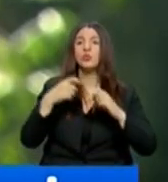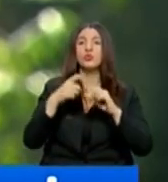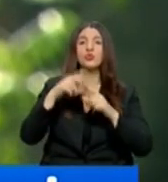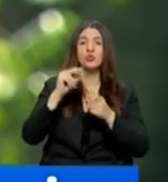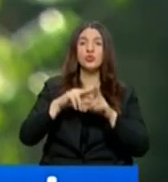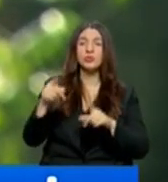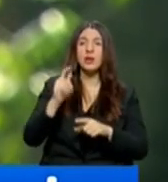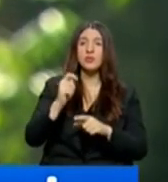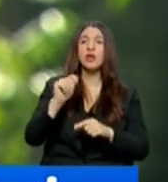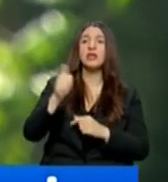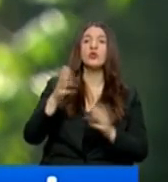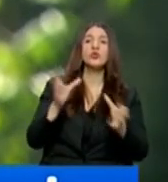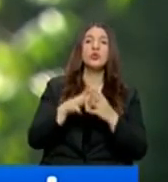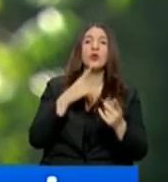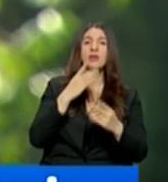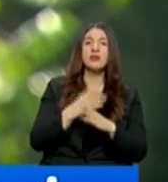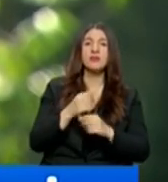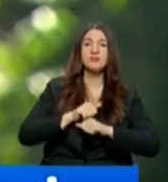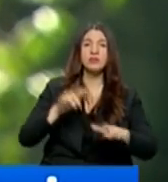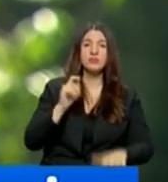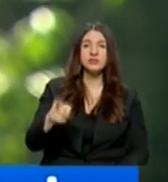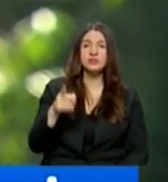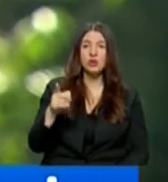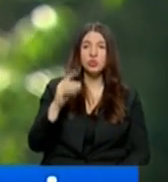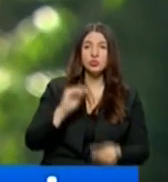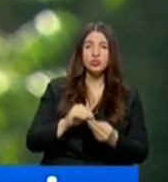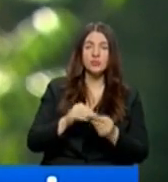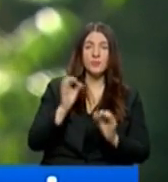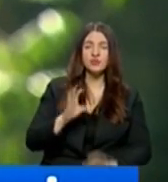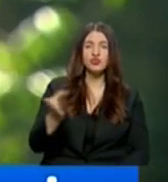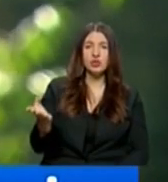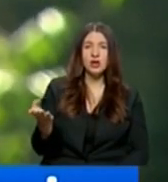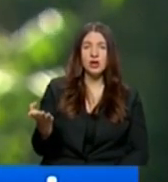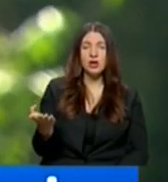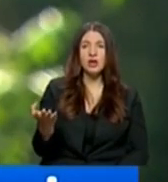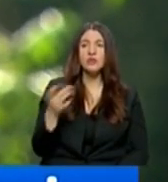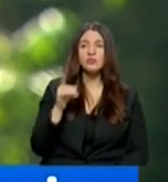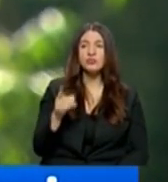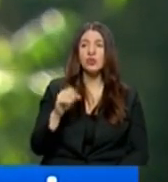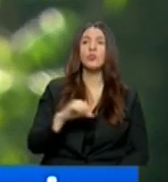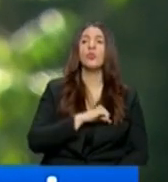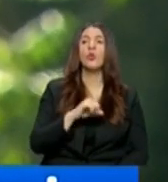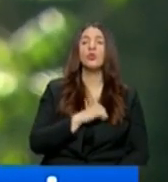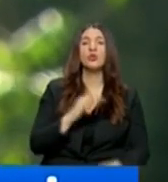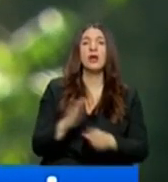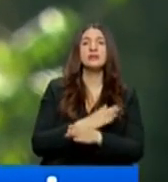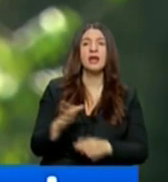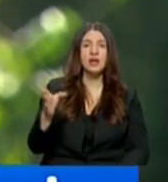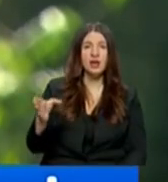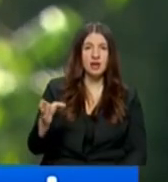yapıyorsa yarın diyecek ki grup konuşmaları niye verdiniz? Oradan da suçlamaya başlayacak. Bunlar korkunun eseri.